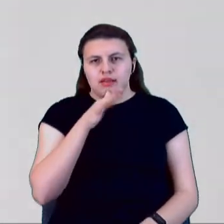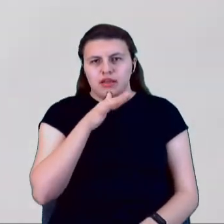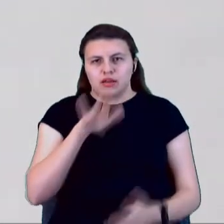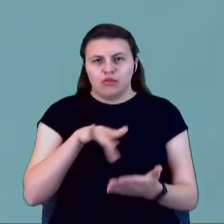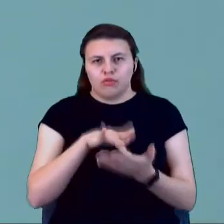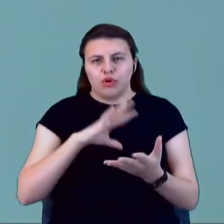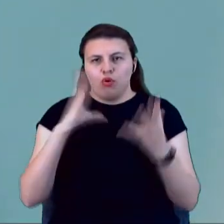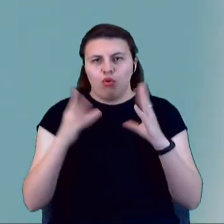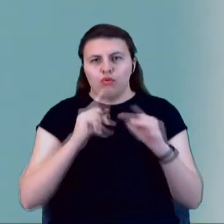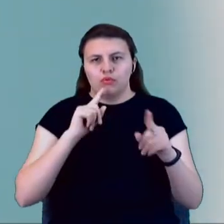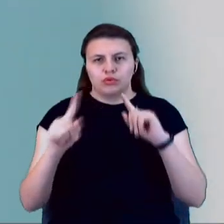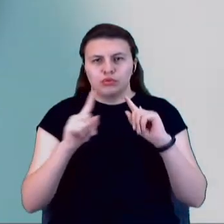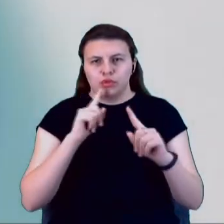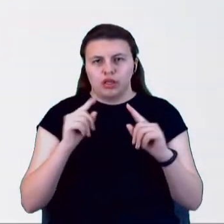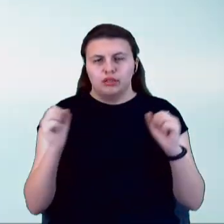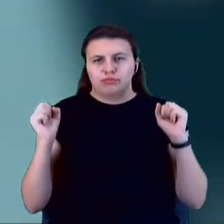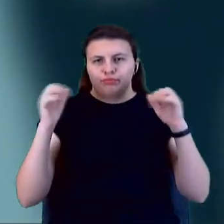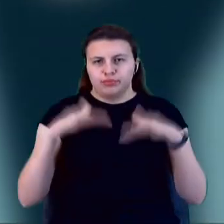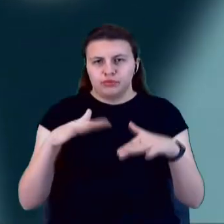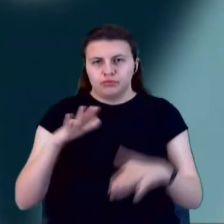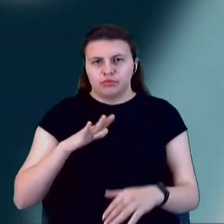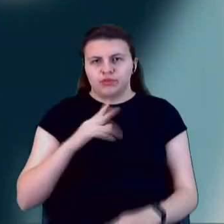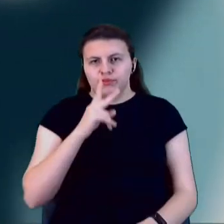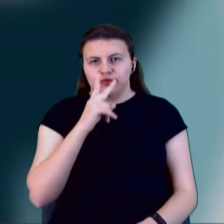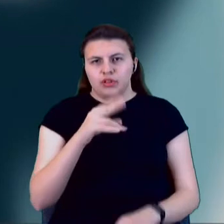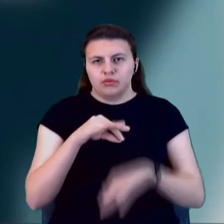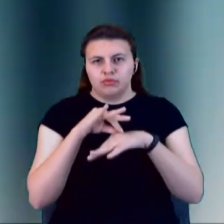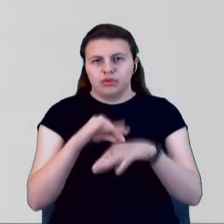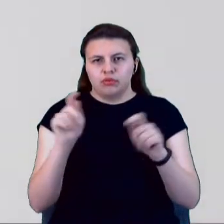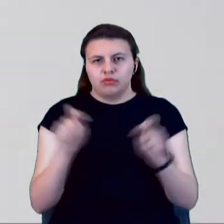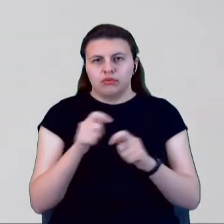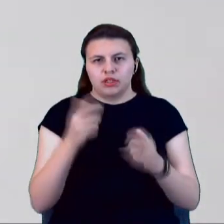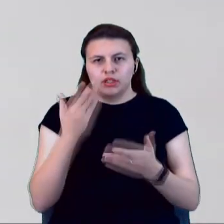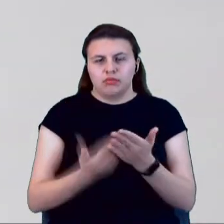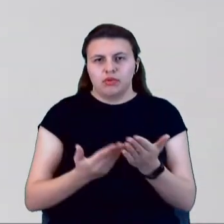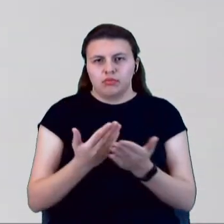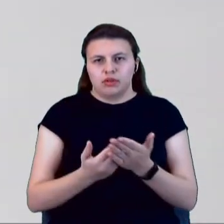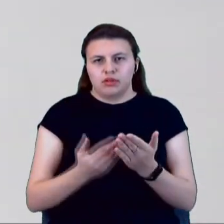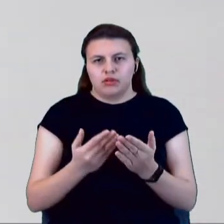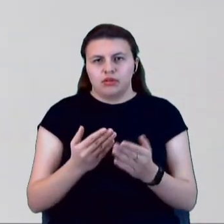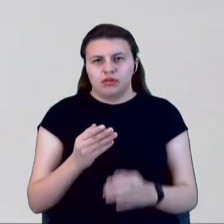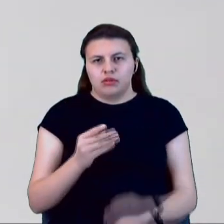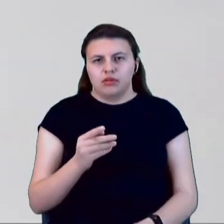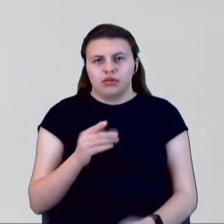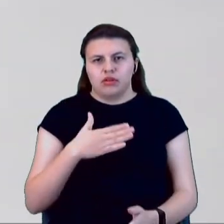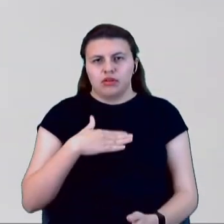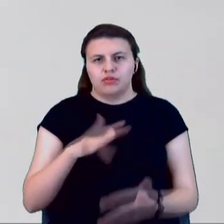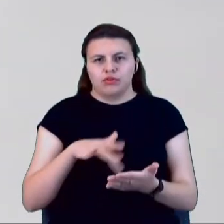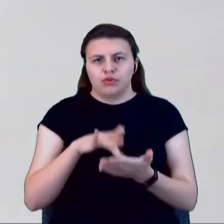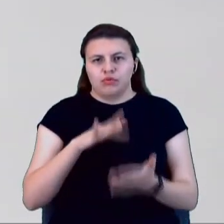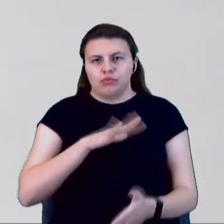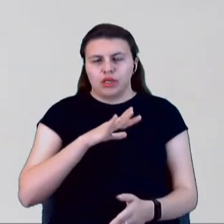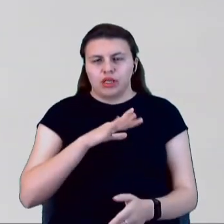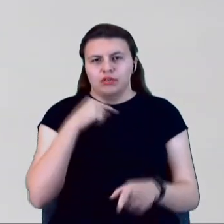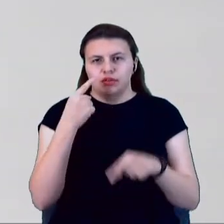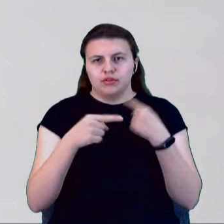вырабатывали видение празднования, ну, в частности, если брать этот пример, празднование 150-летия нашего города, были озвучены